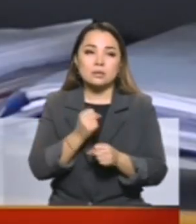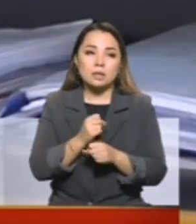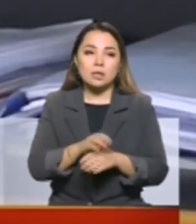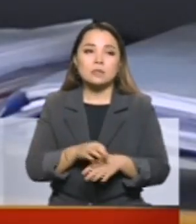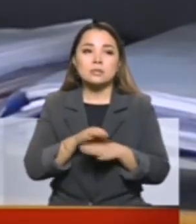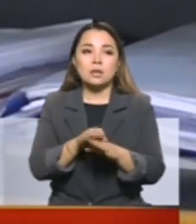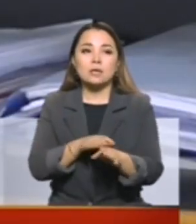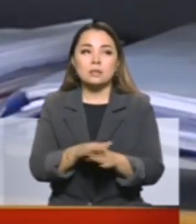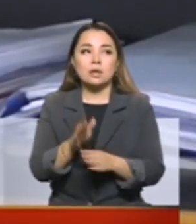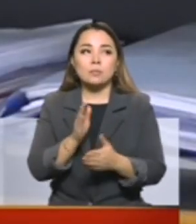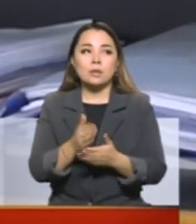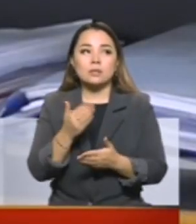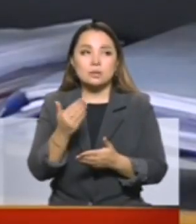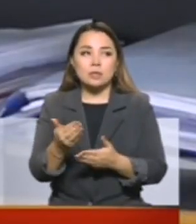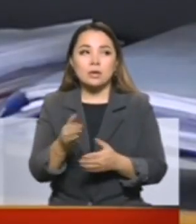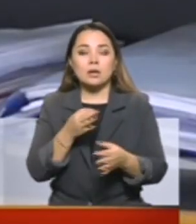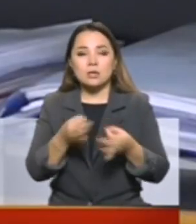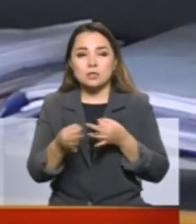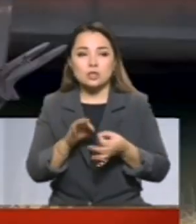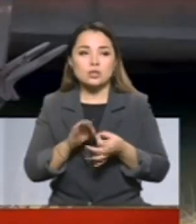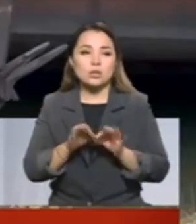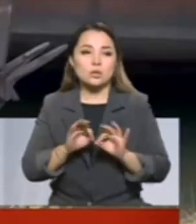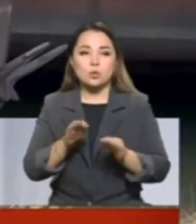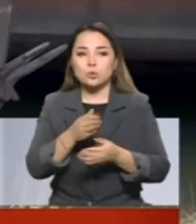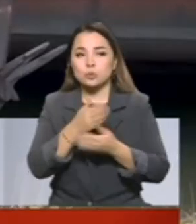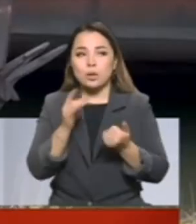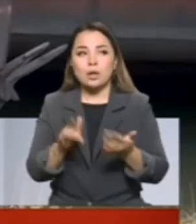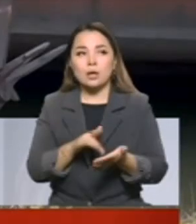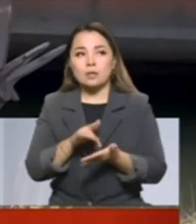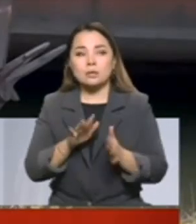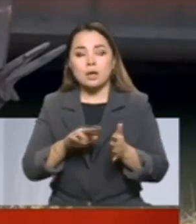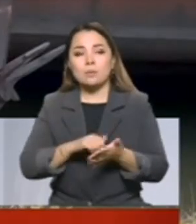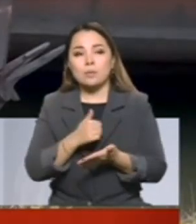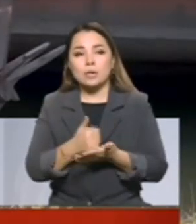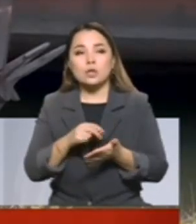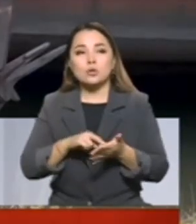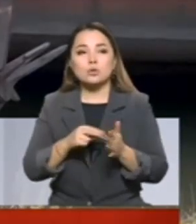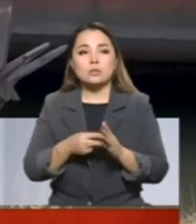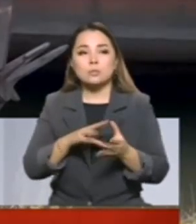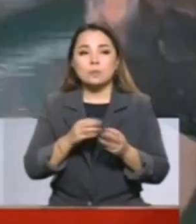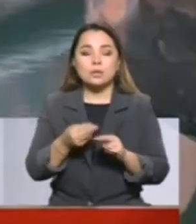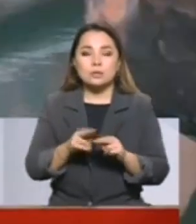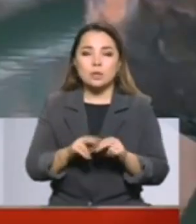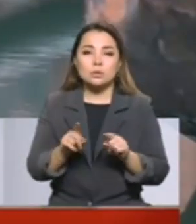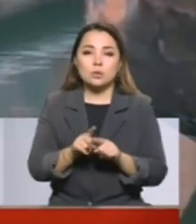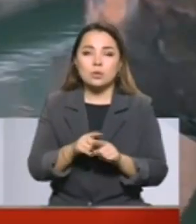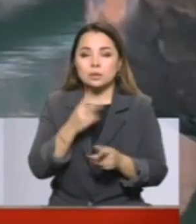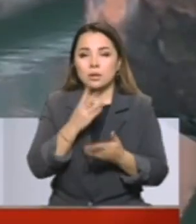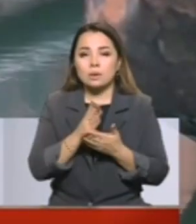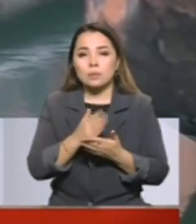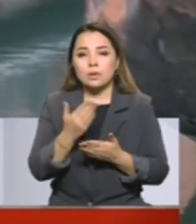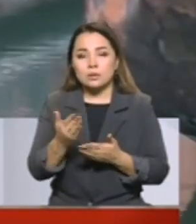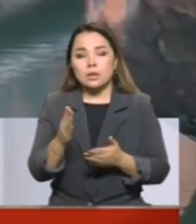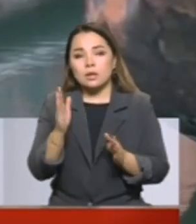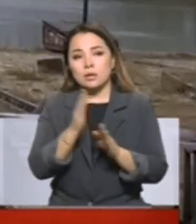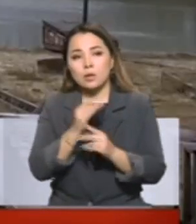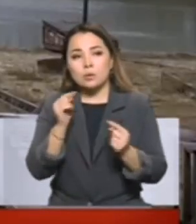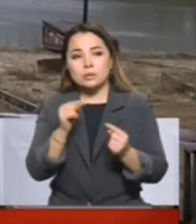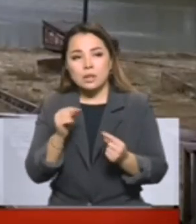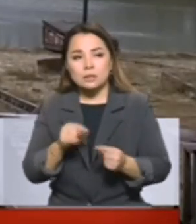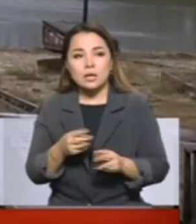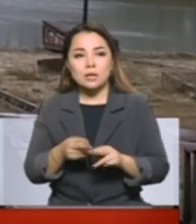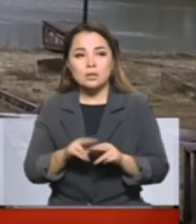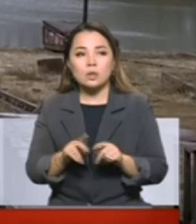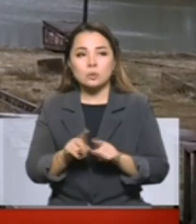жерде салынады деген әңгіме жоқ та әлі де. Қаланың бас жоспарында бұл рекреационды аумақ деп көрсетілген. Экологиялық заңға сәйкес